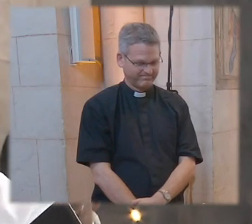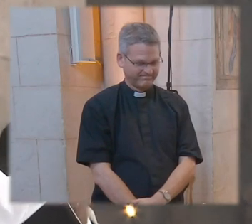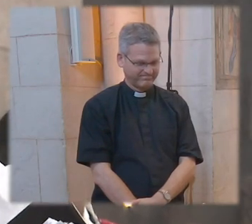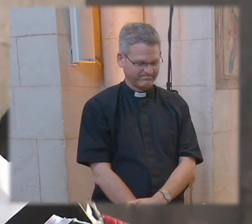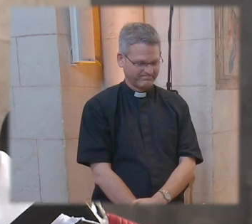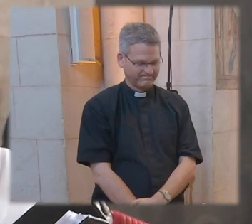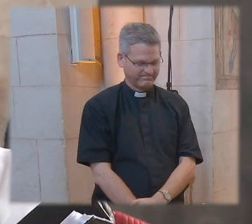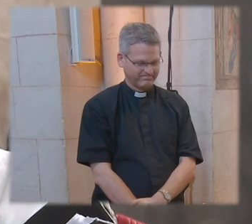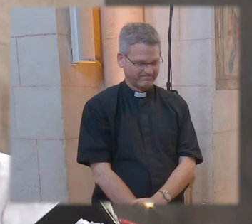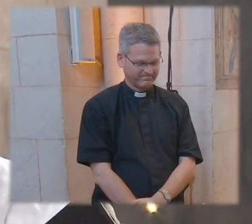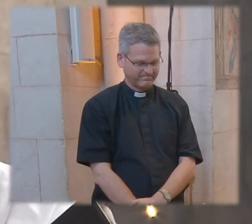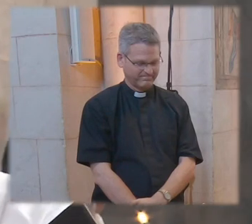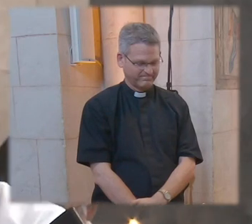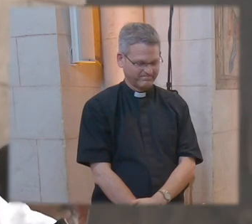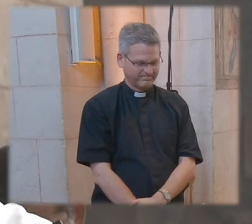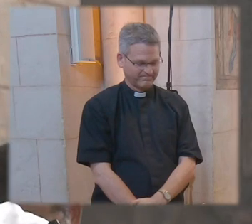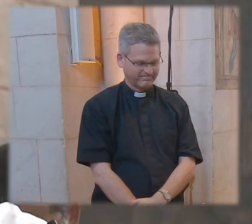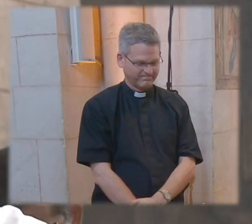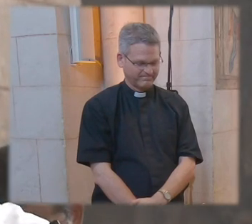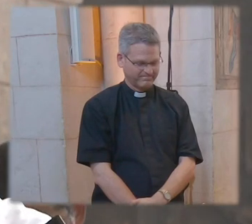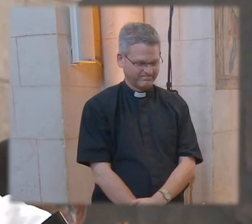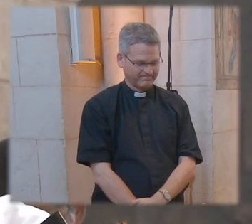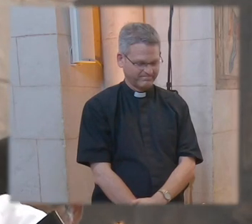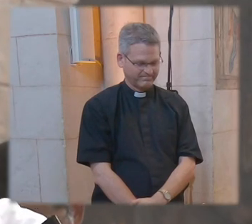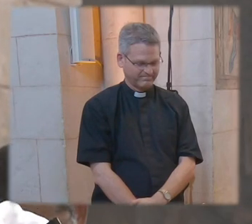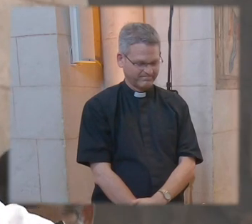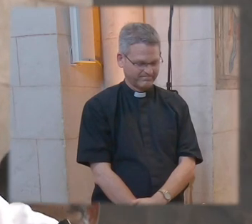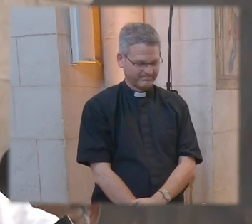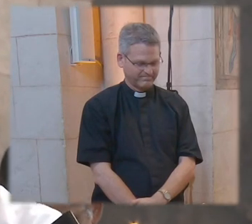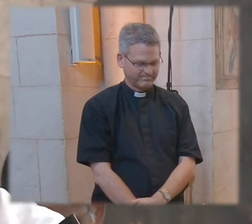erfüllen, gewähren nach Anhörung der Kongregation für